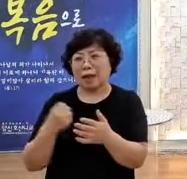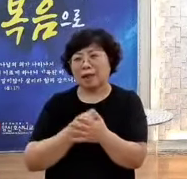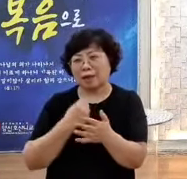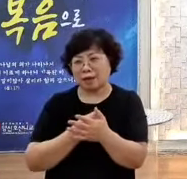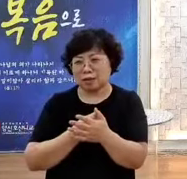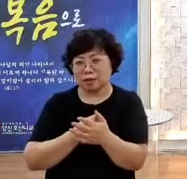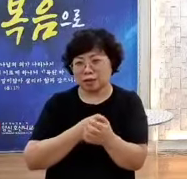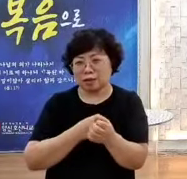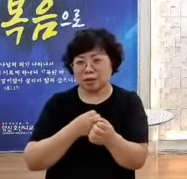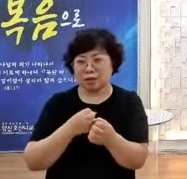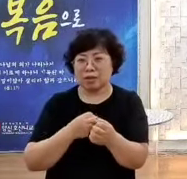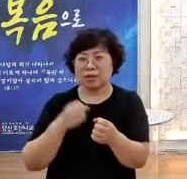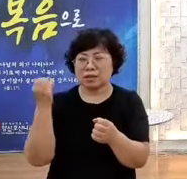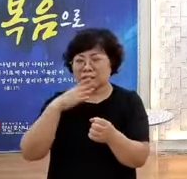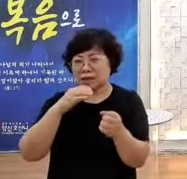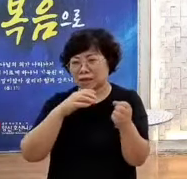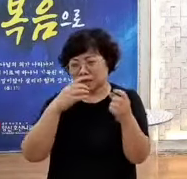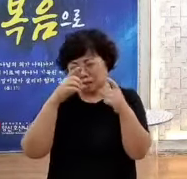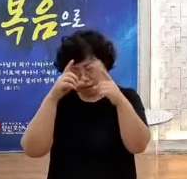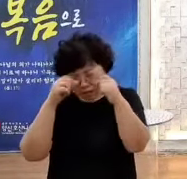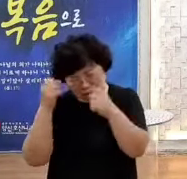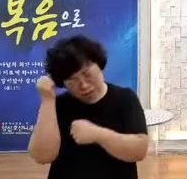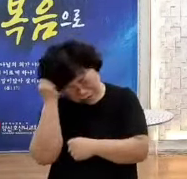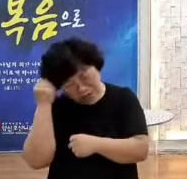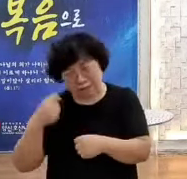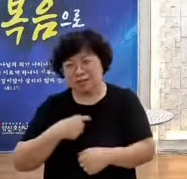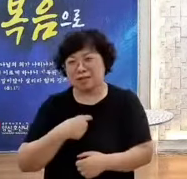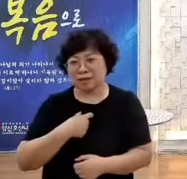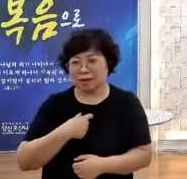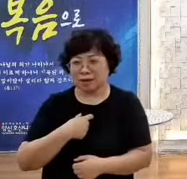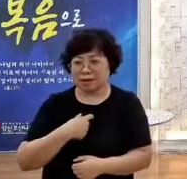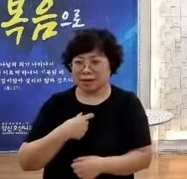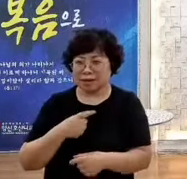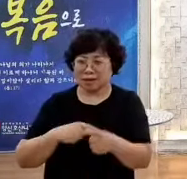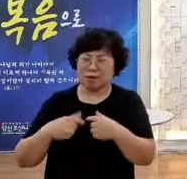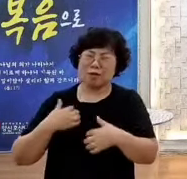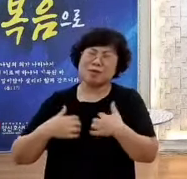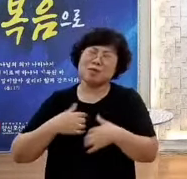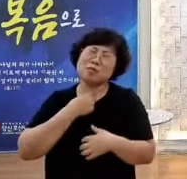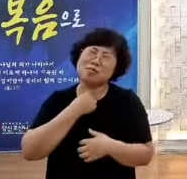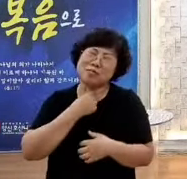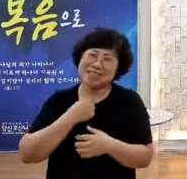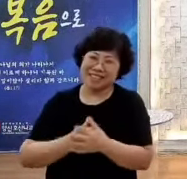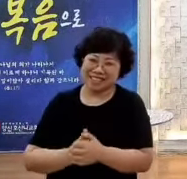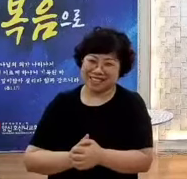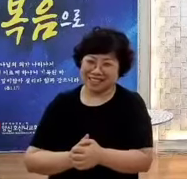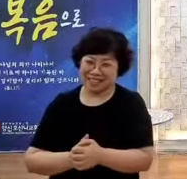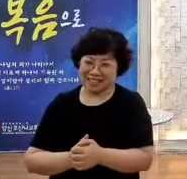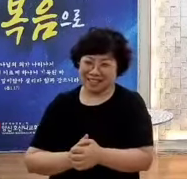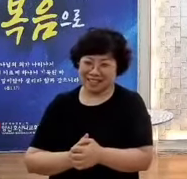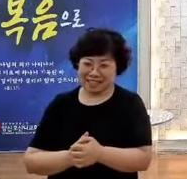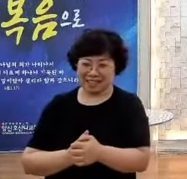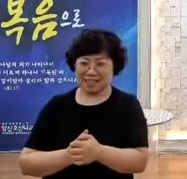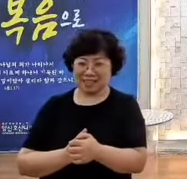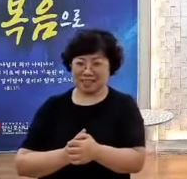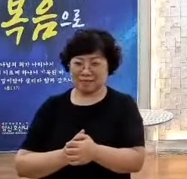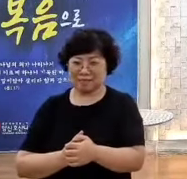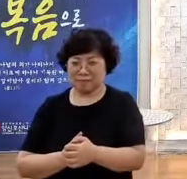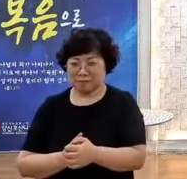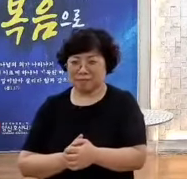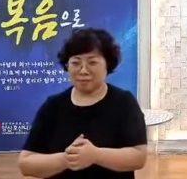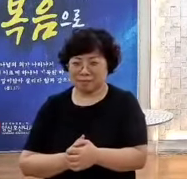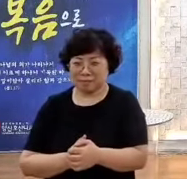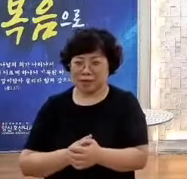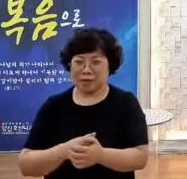자유를 저는 정말 그게 너무 좋아. 월요일 날요, 화요일 새벽기도 하잖아요. 저는 억지로